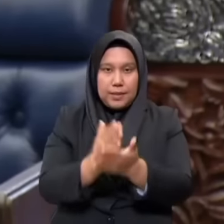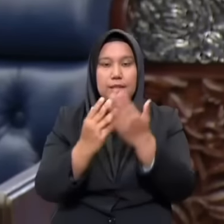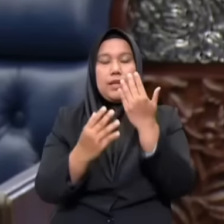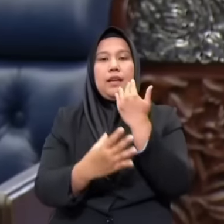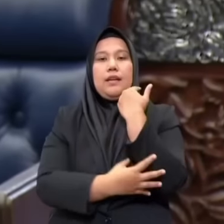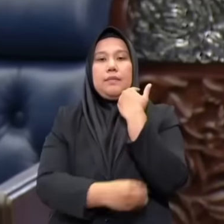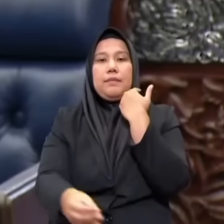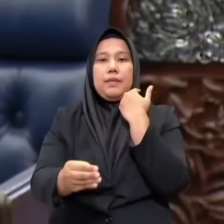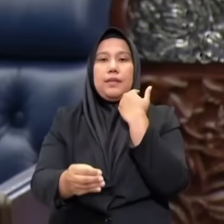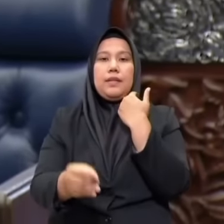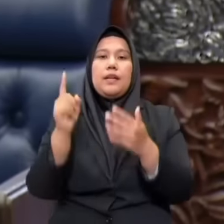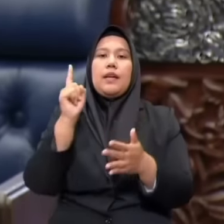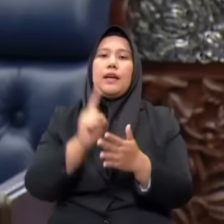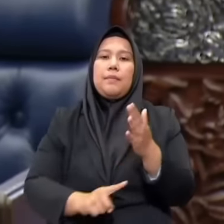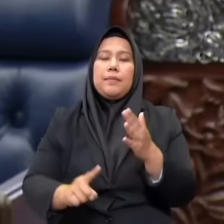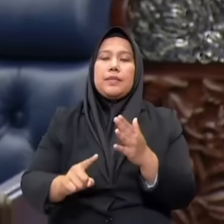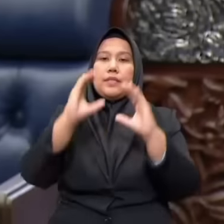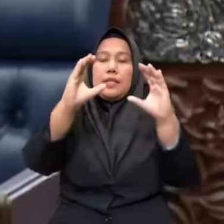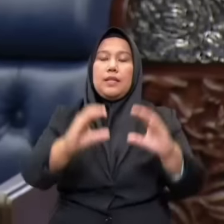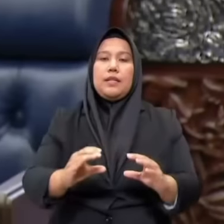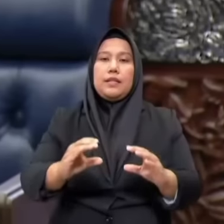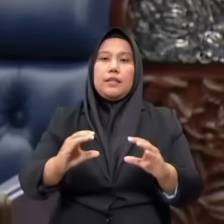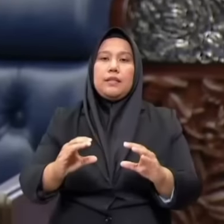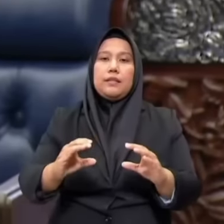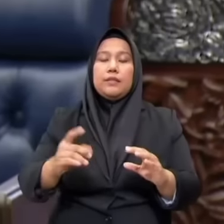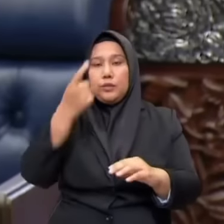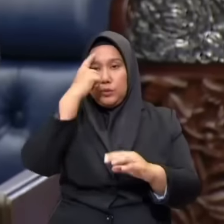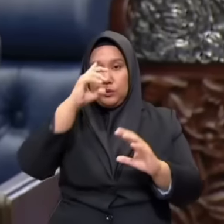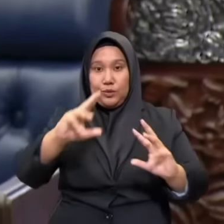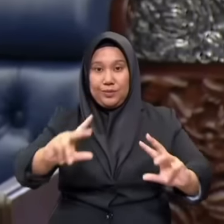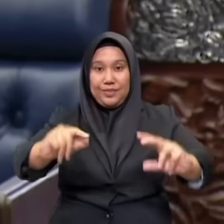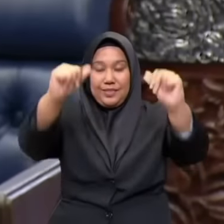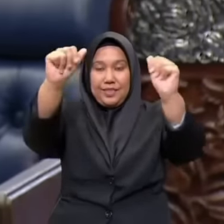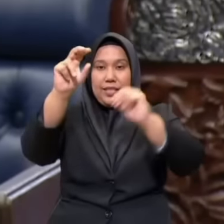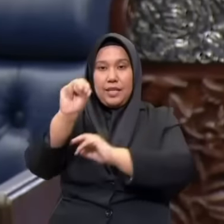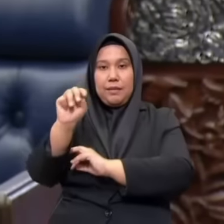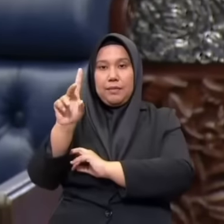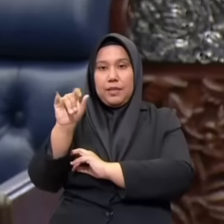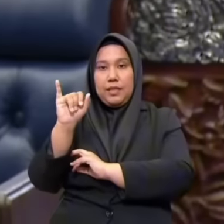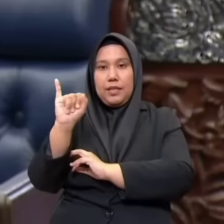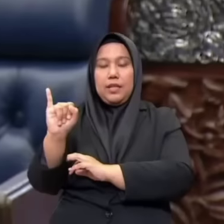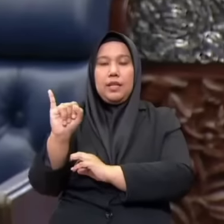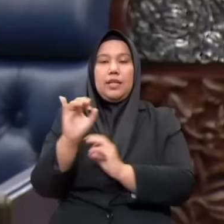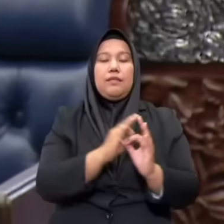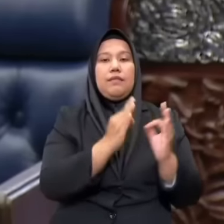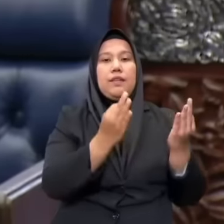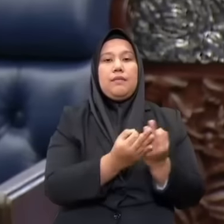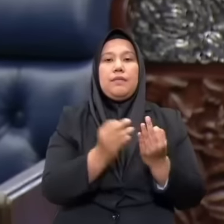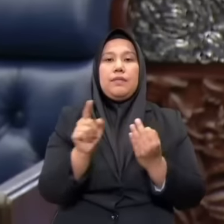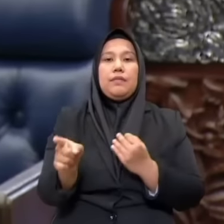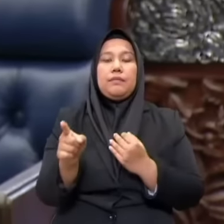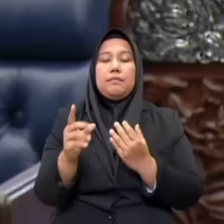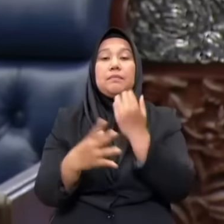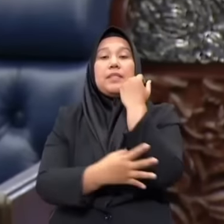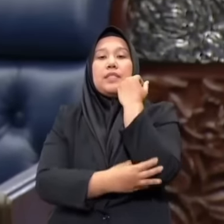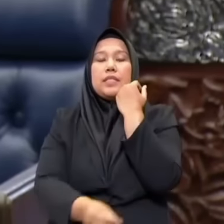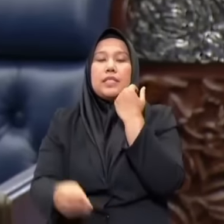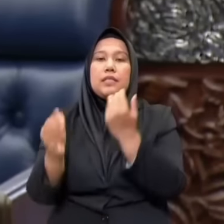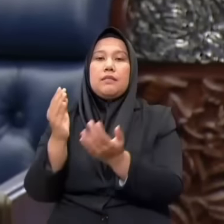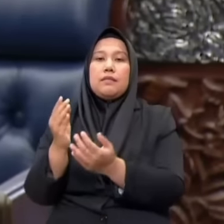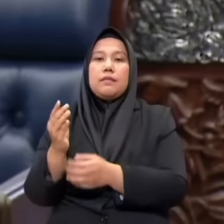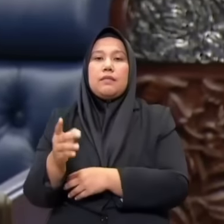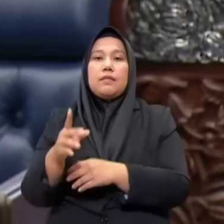apakah intervensi yang dirangka untuk meningkatkan NDI isi rumah khususnya bagi golongan miskin tegar dan sejauh mana